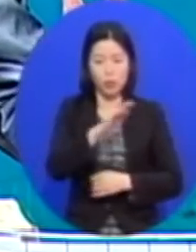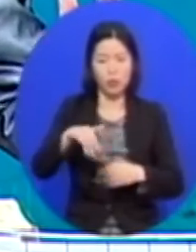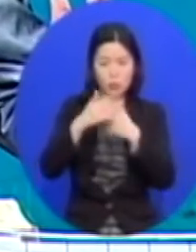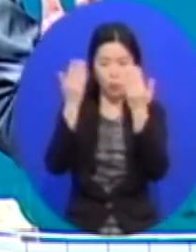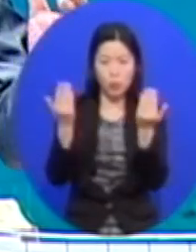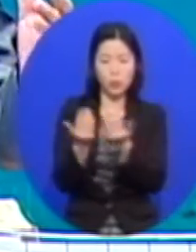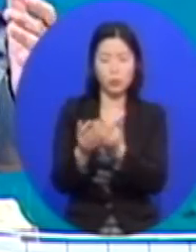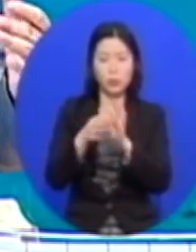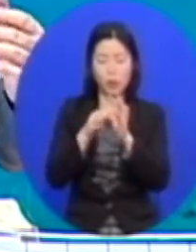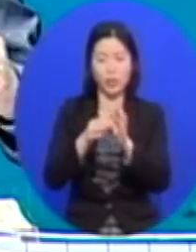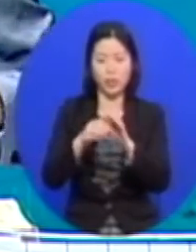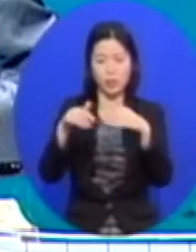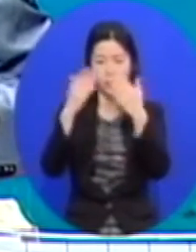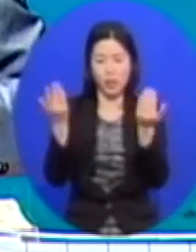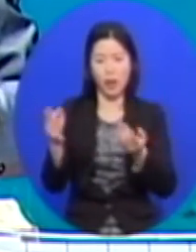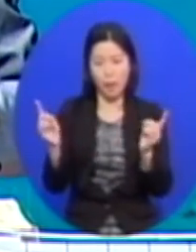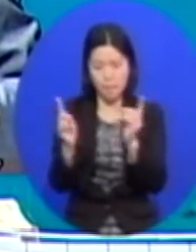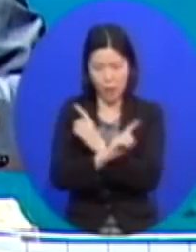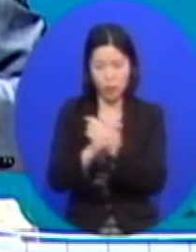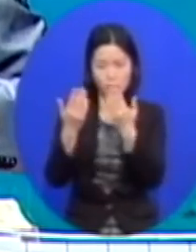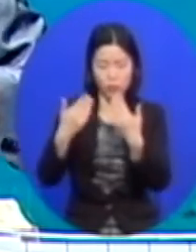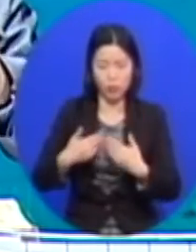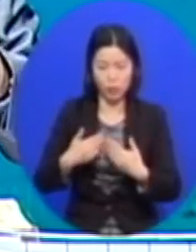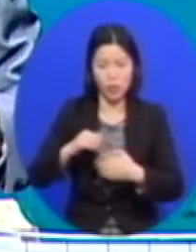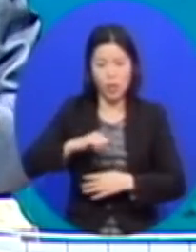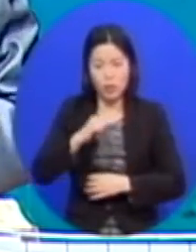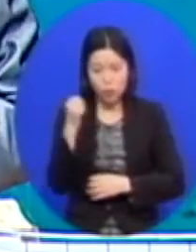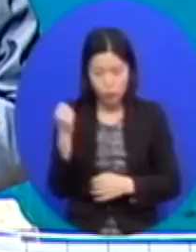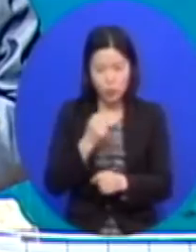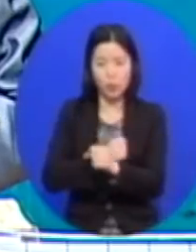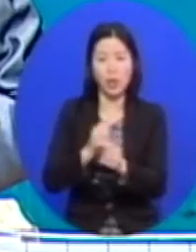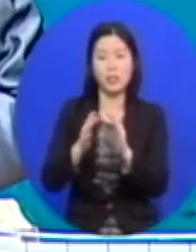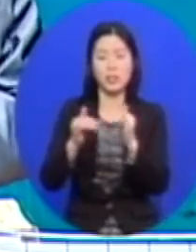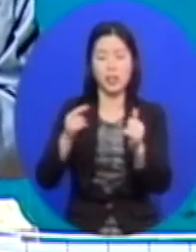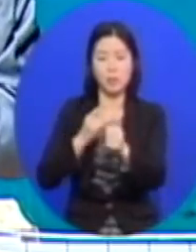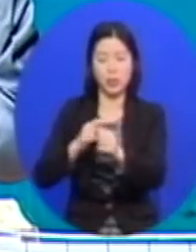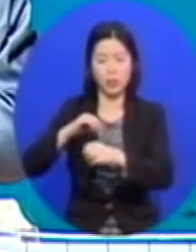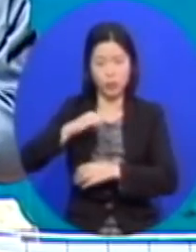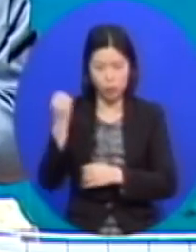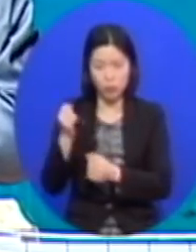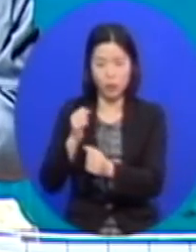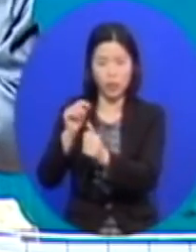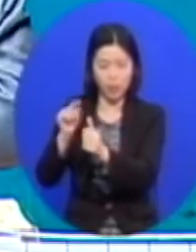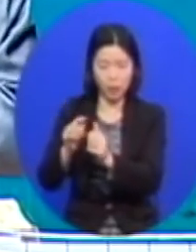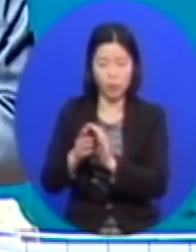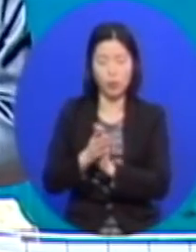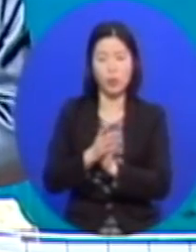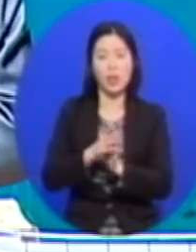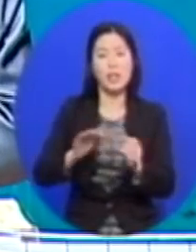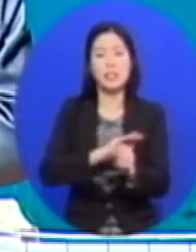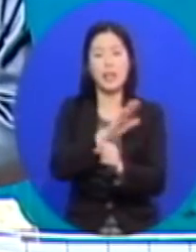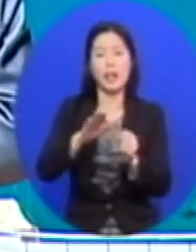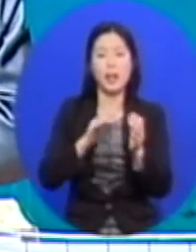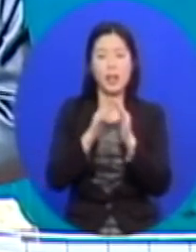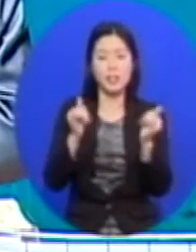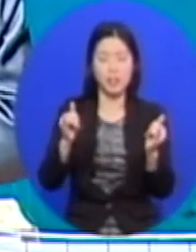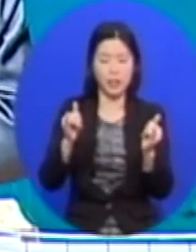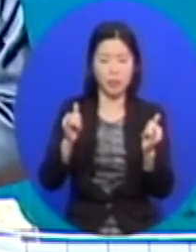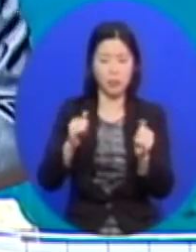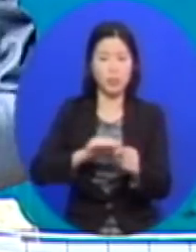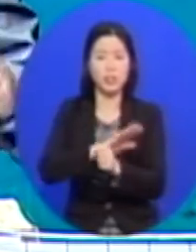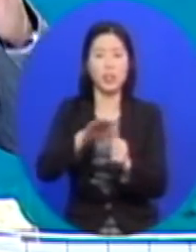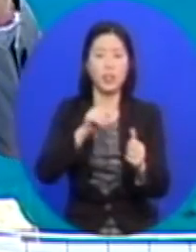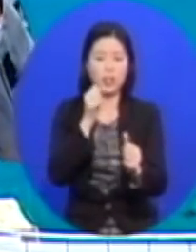바꿔 놓으세요 우리가 순종에 대해 사람에겐 순종하게 하고 사랑해야 될 이들은 사랑하게 하고